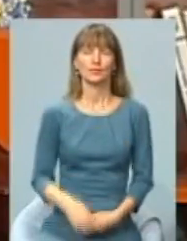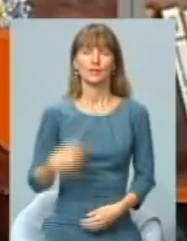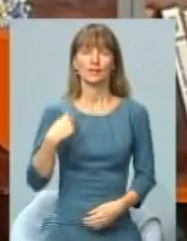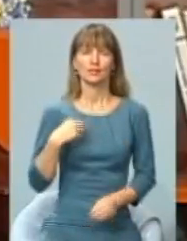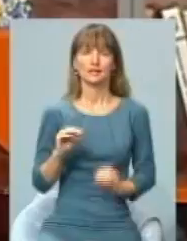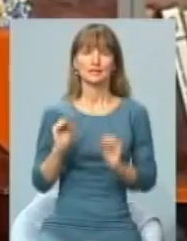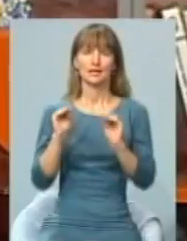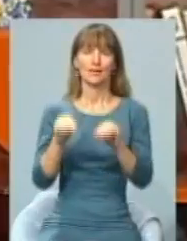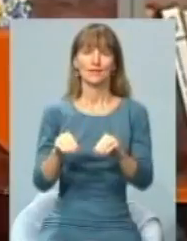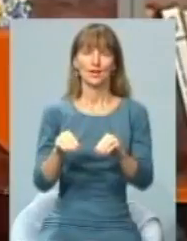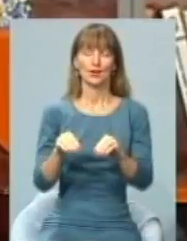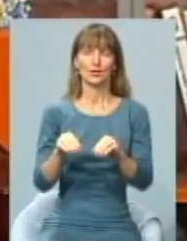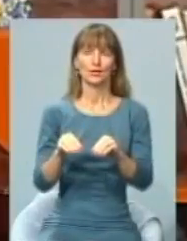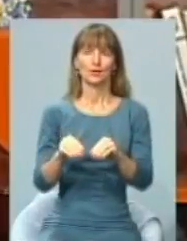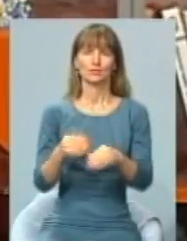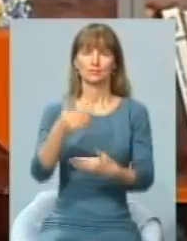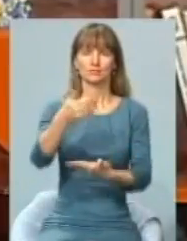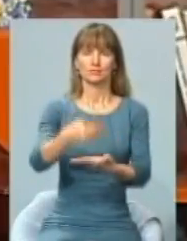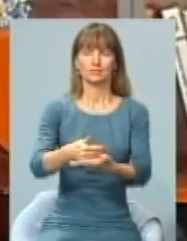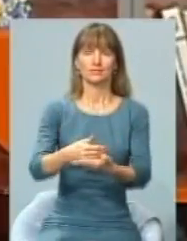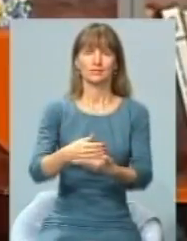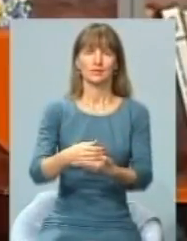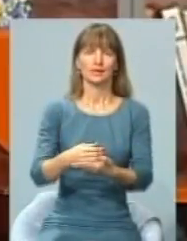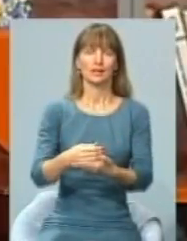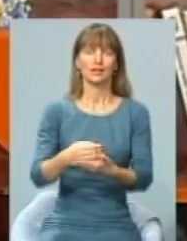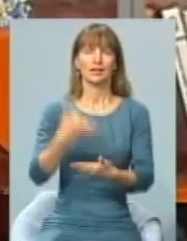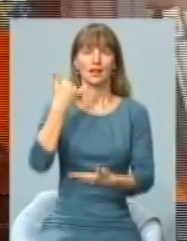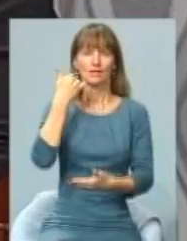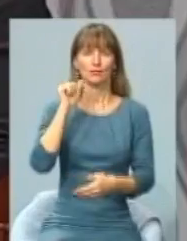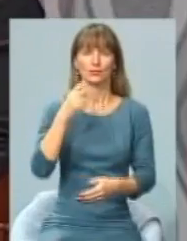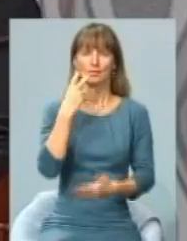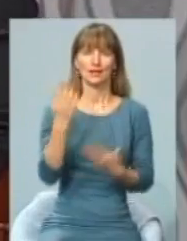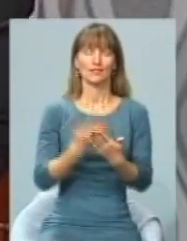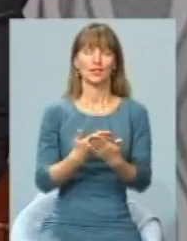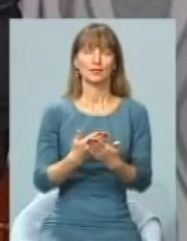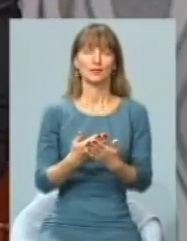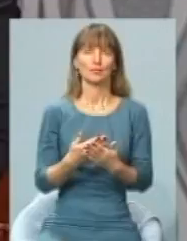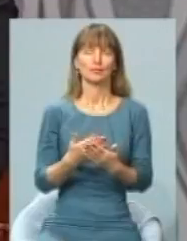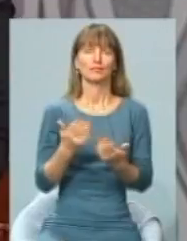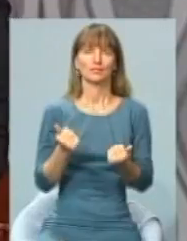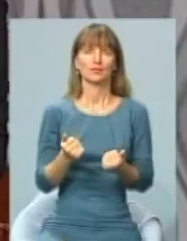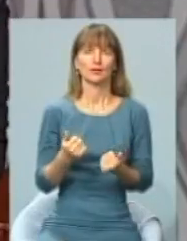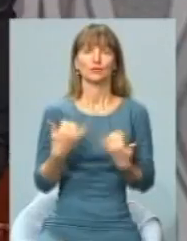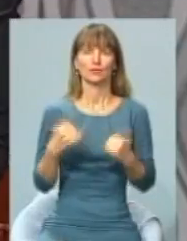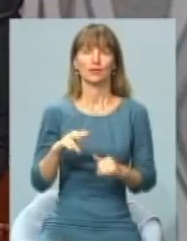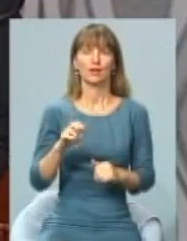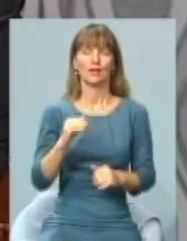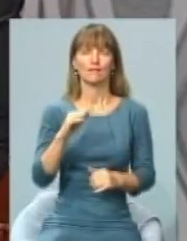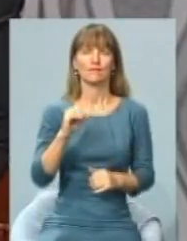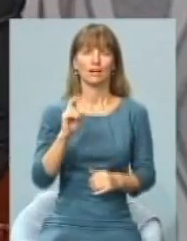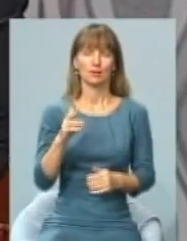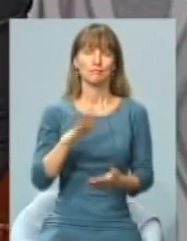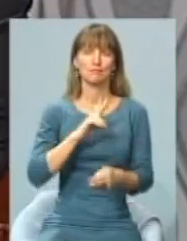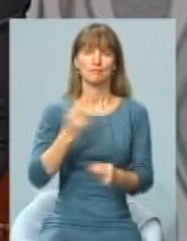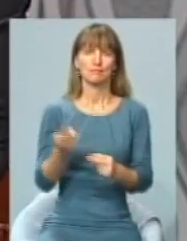ставлю, ставлю туда телефон и смогу смотреть видео свои. Теж такий оптимальний лайфхак і взагалі без жодної копійки